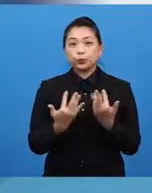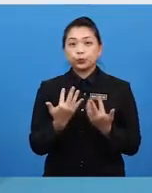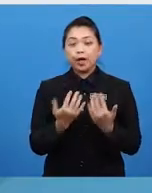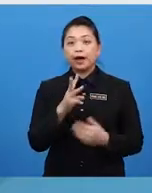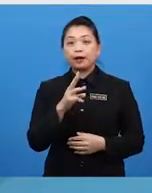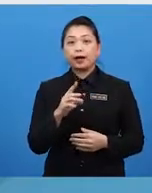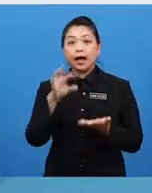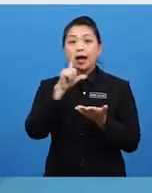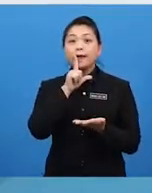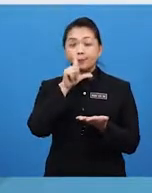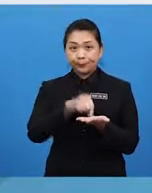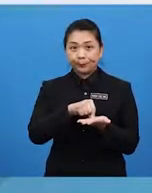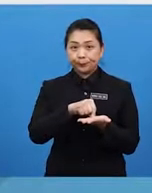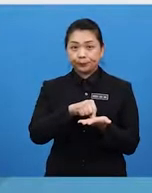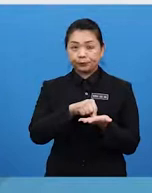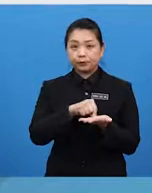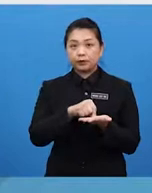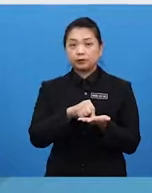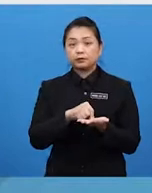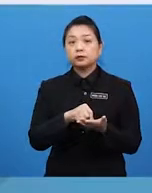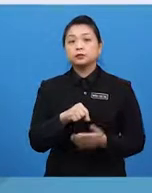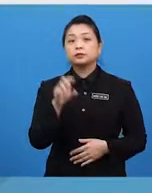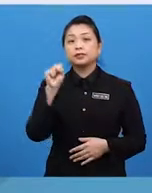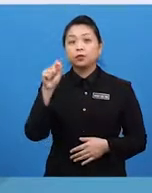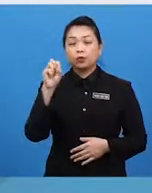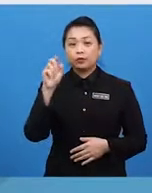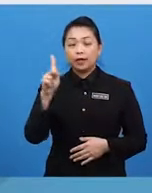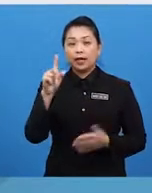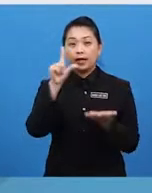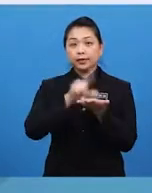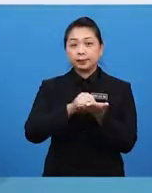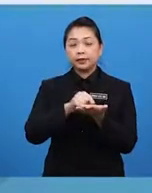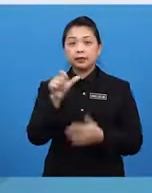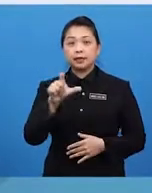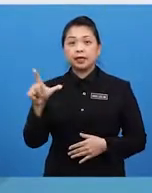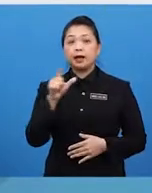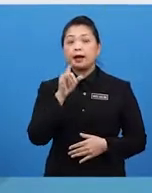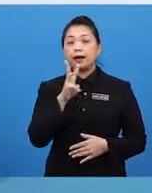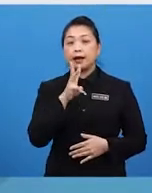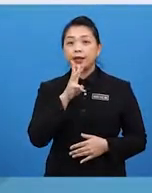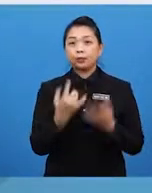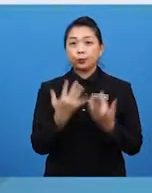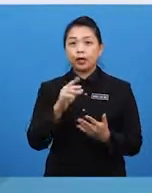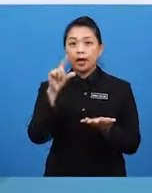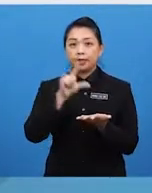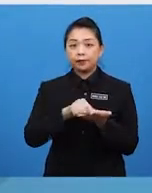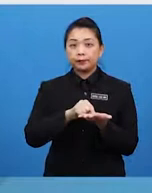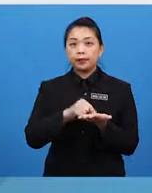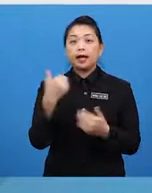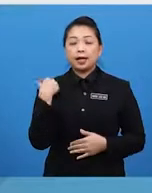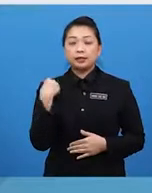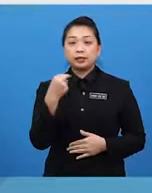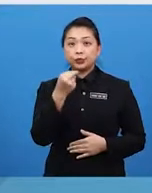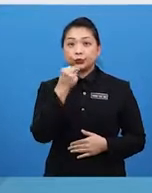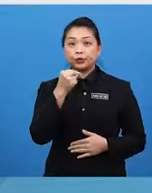ayam sok ayam ialah air rebusan ayam yang mengandung ini triandaru it dan rasa bahan